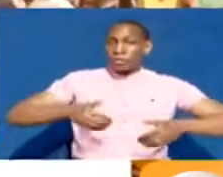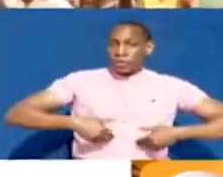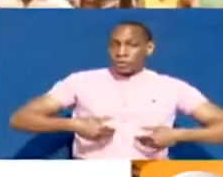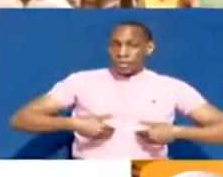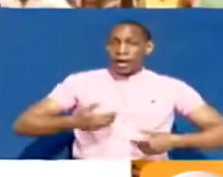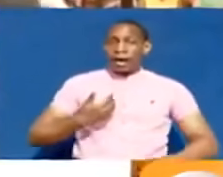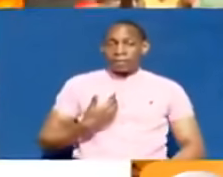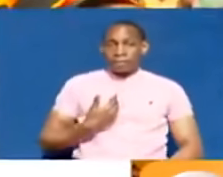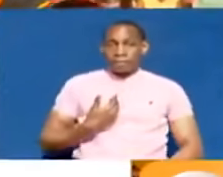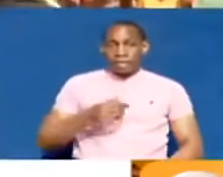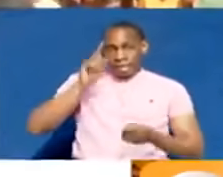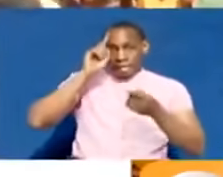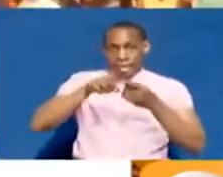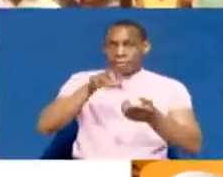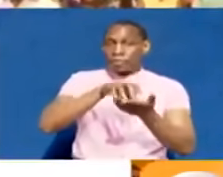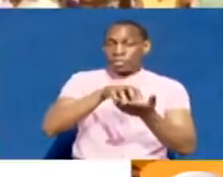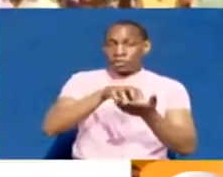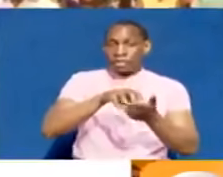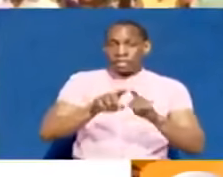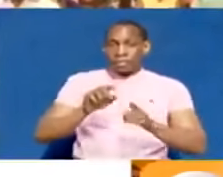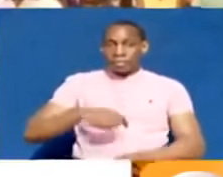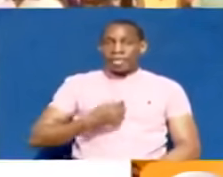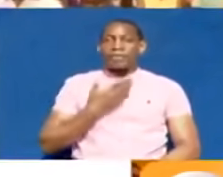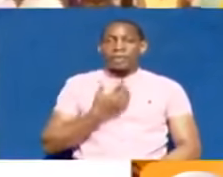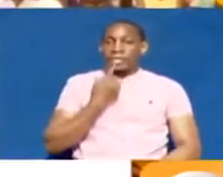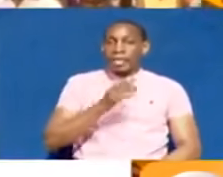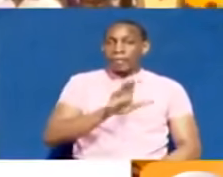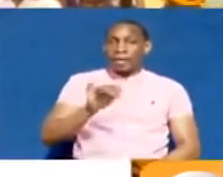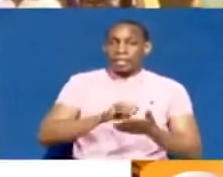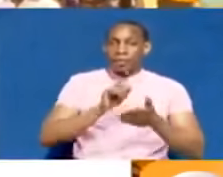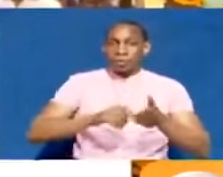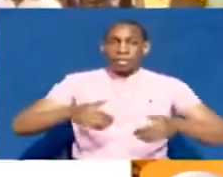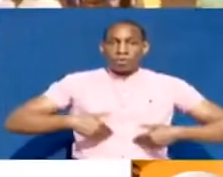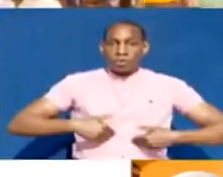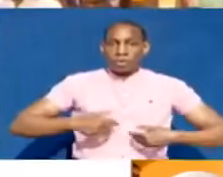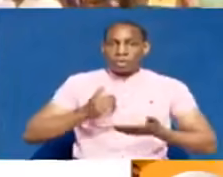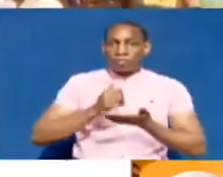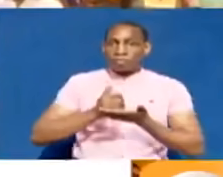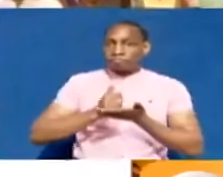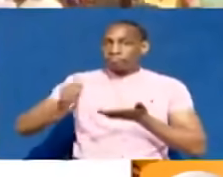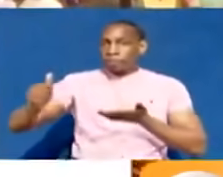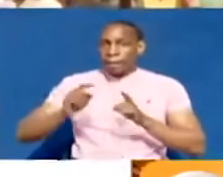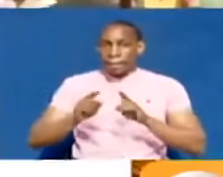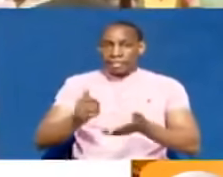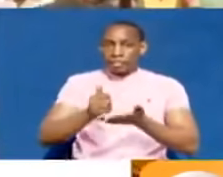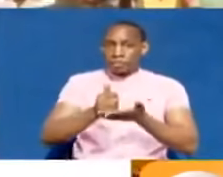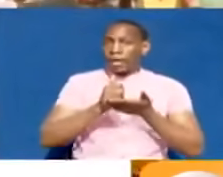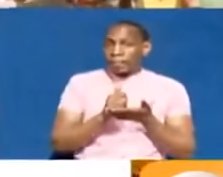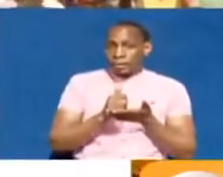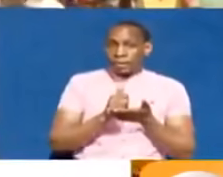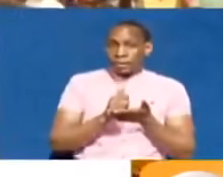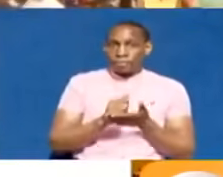kijana hapa anawania hiyo kiti na mimi nataka niwaambie huyo kijana mumweke kando, lakini